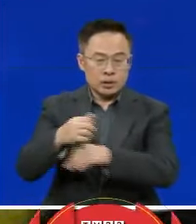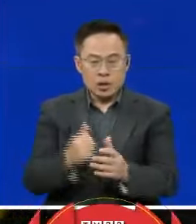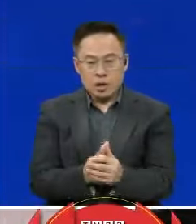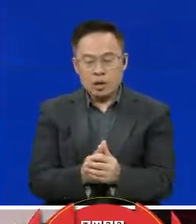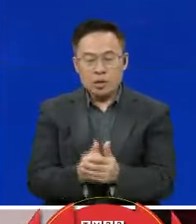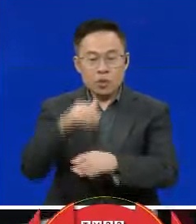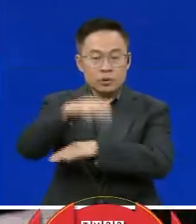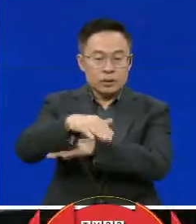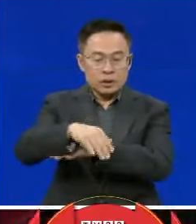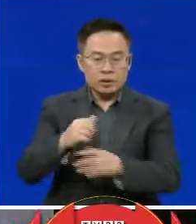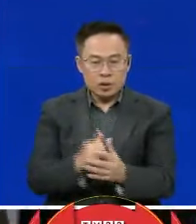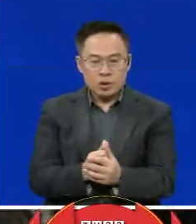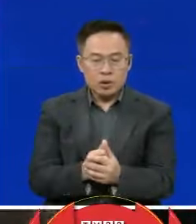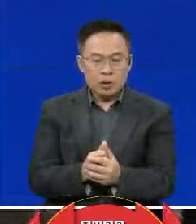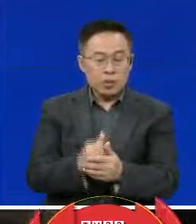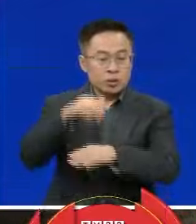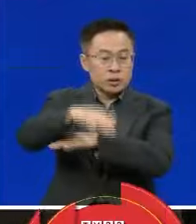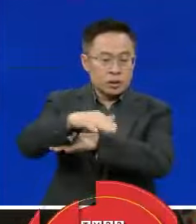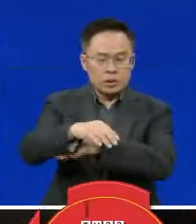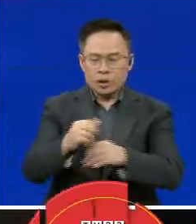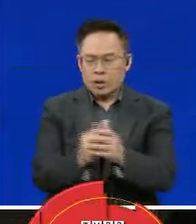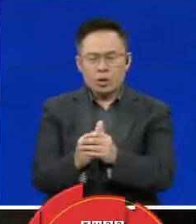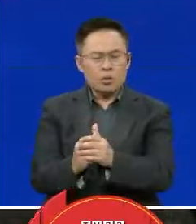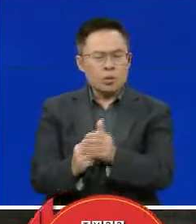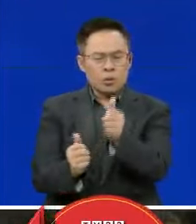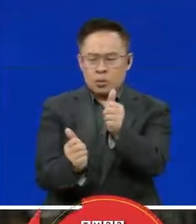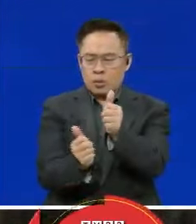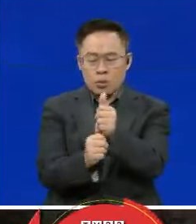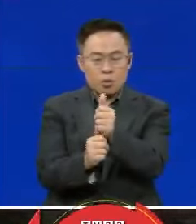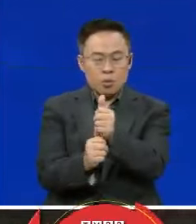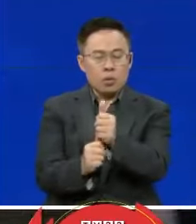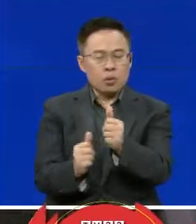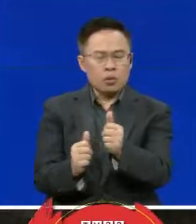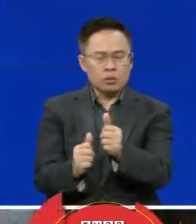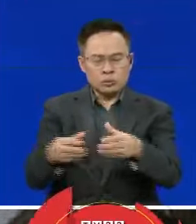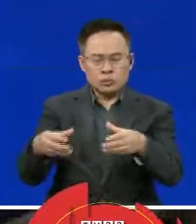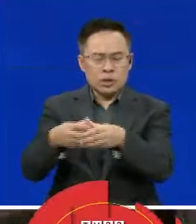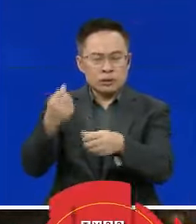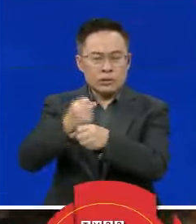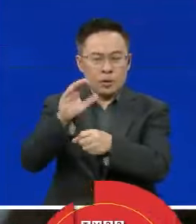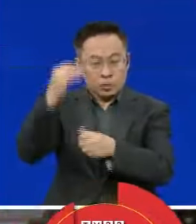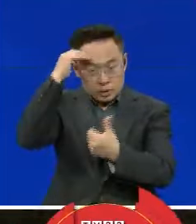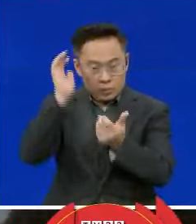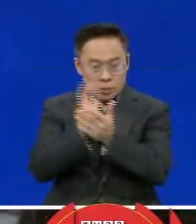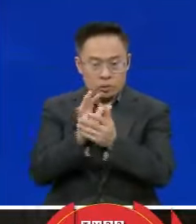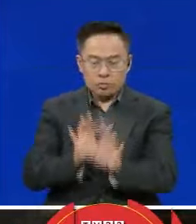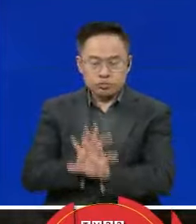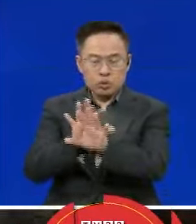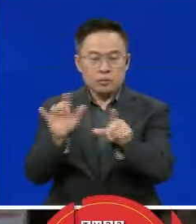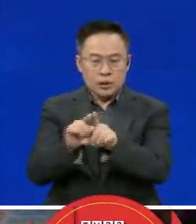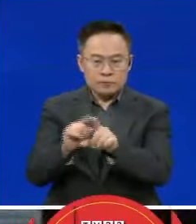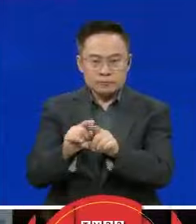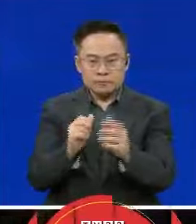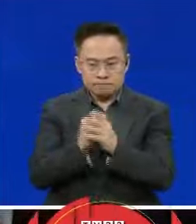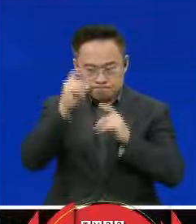ก็นำนายตำรวจใกล้ชิดบิ๊กโจ๊กนะก็บอกว่าทั้งหมดเนี่ยสีหน้าเคร่งเครียดฮะไม่ตอบคำถามใดๆกับสื่อมวลชน